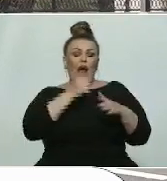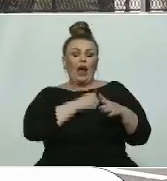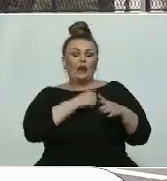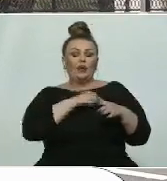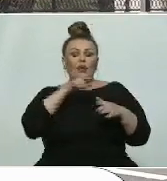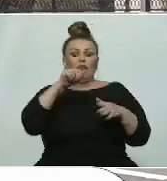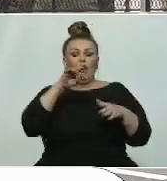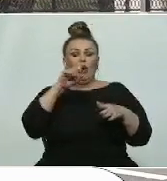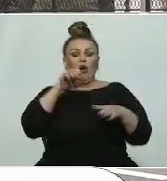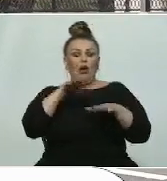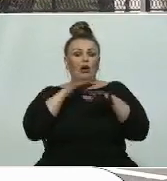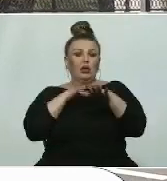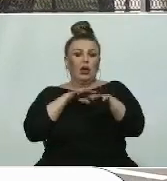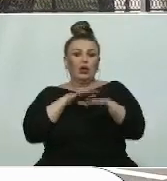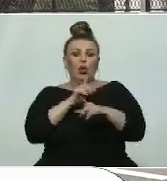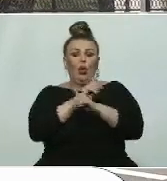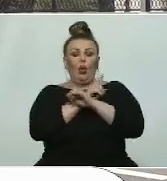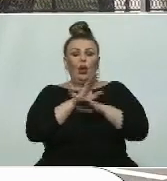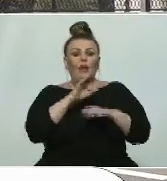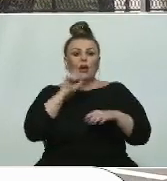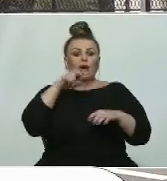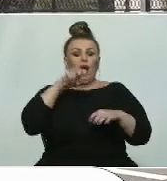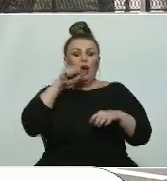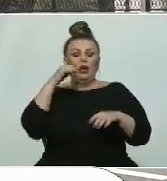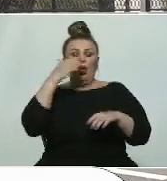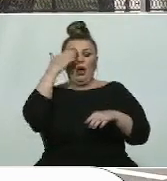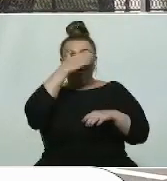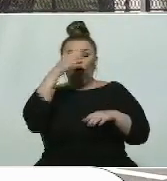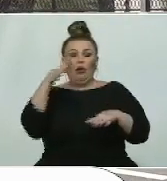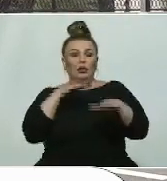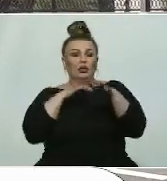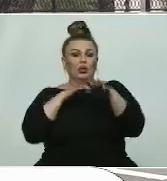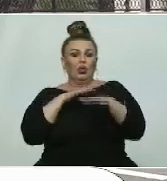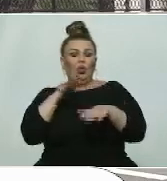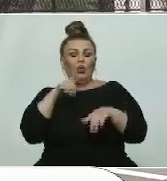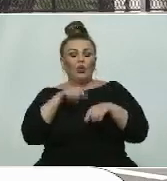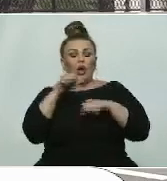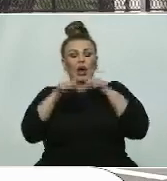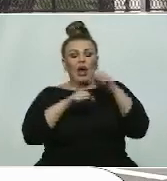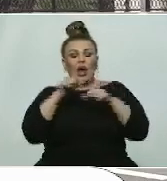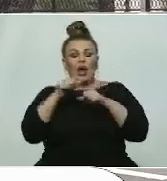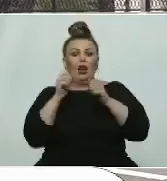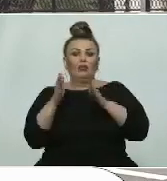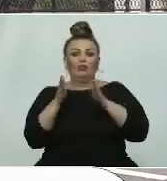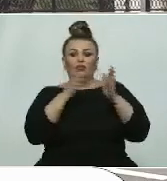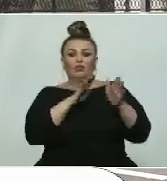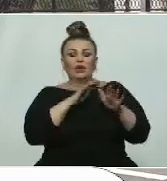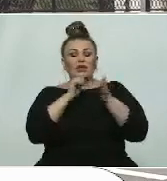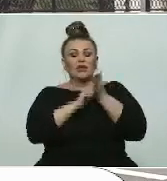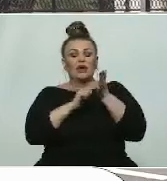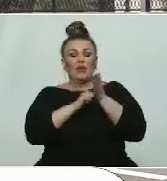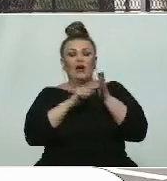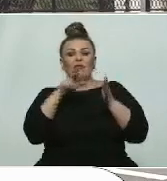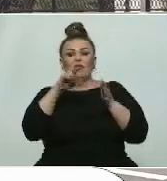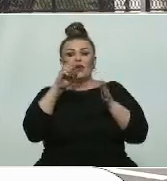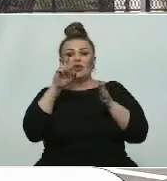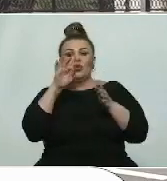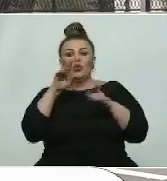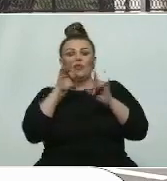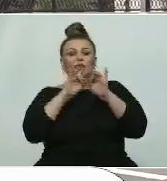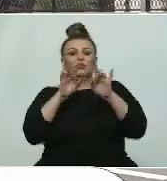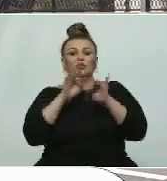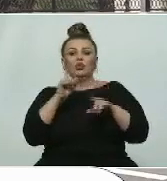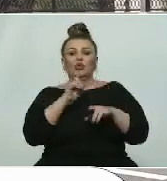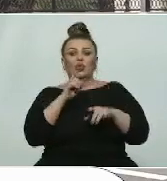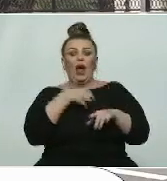paraddan sonra keçirilən Ölməz Alay xalq yürüşü isə bu il təxirə salındı. Səbəb olaraq Dmitri Peskov onu qeyd etdi